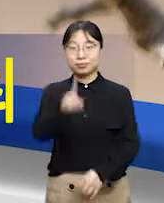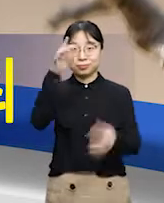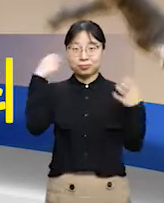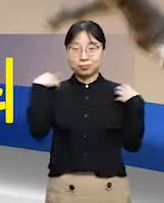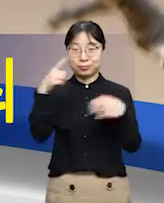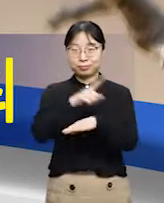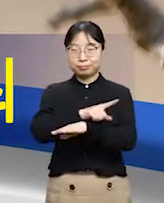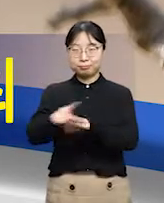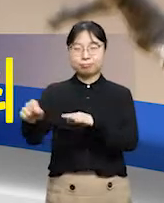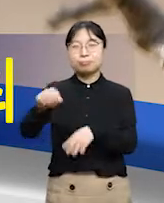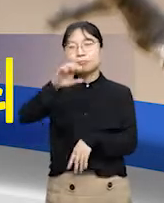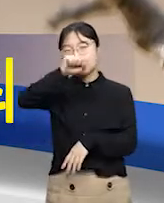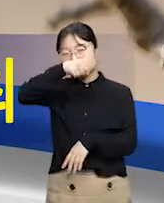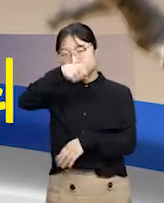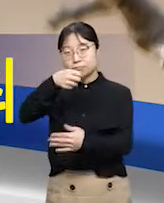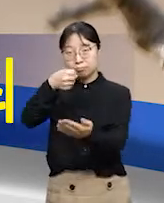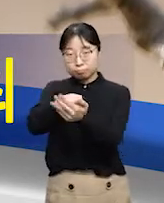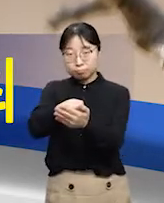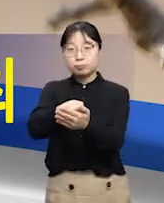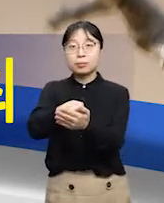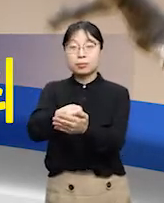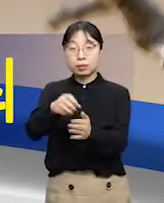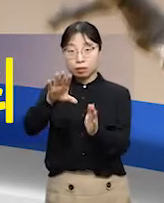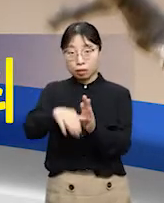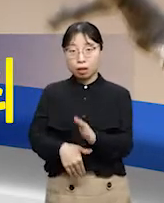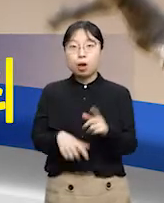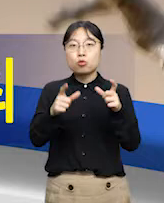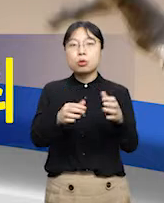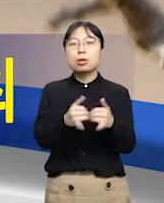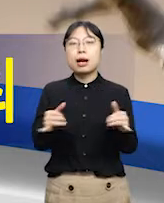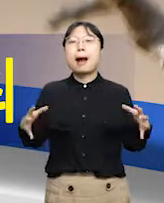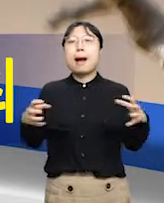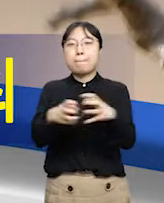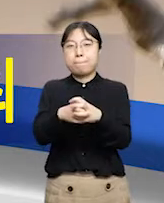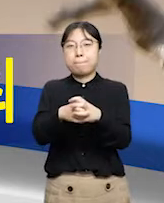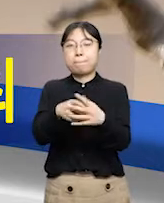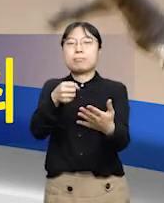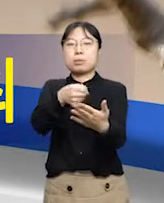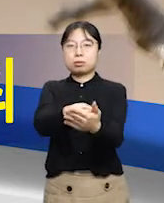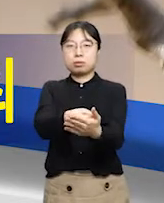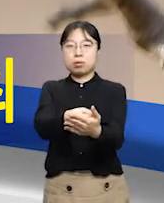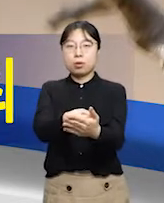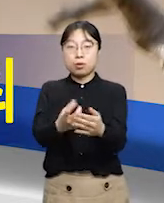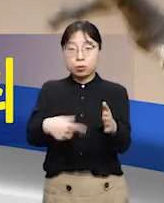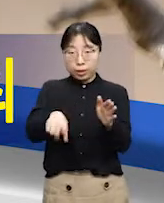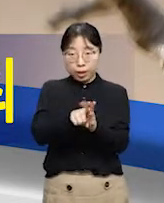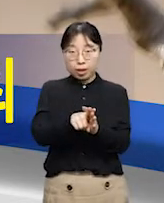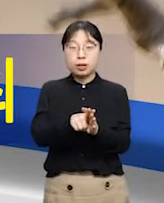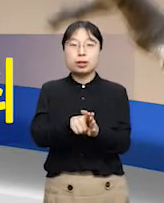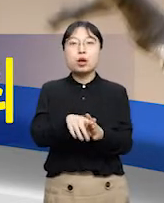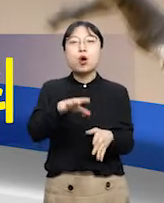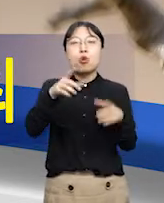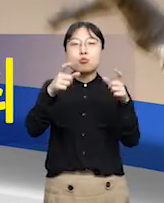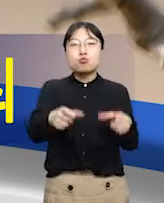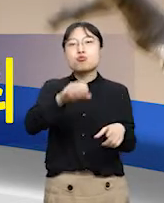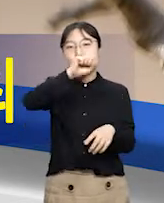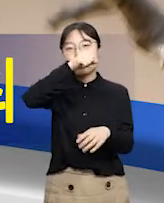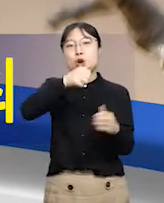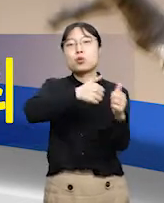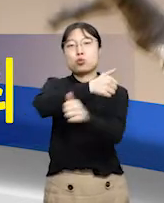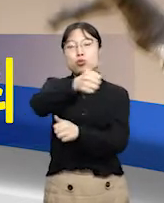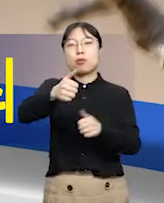지방자치단체 예산 편성에 주민이 직접 참여할 수 있도록 한 제도, 바로 주민참여 예산제입니다. 이를 위해